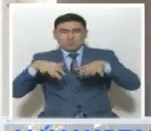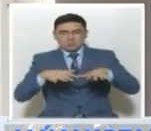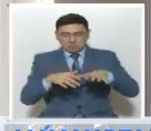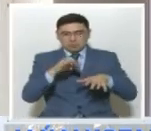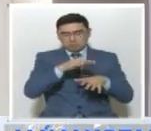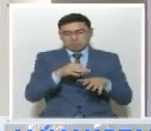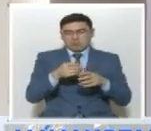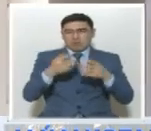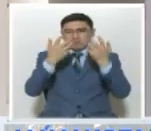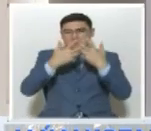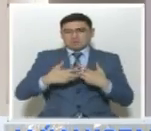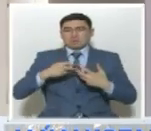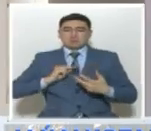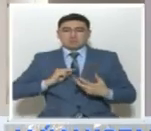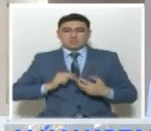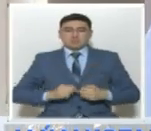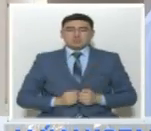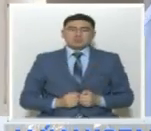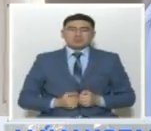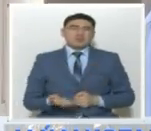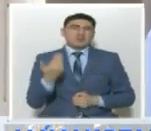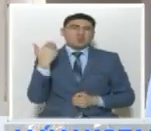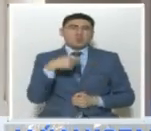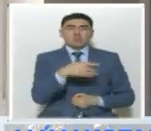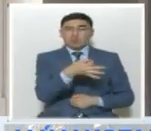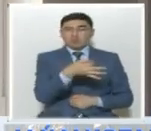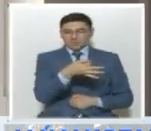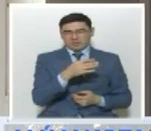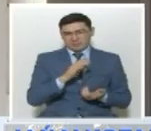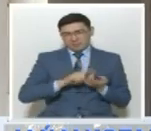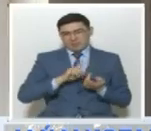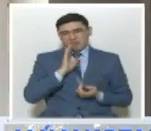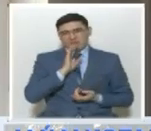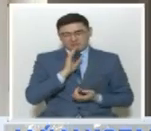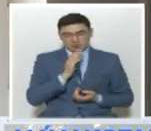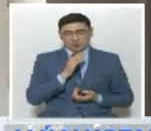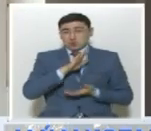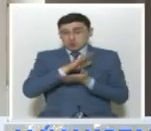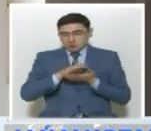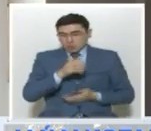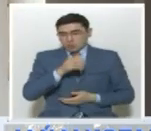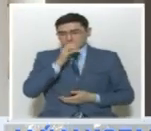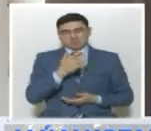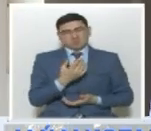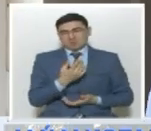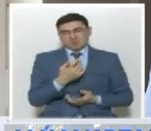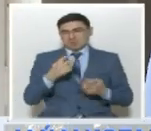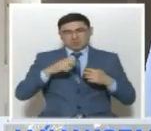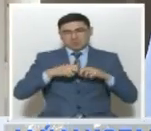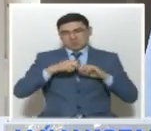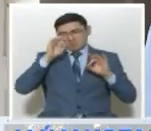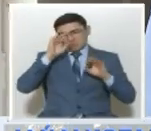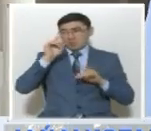басқарады. Раньше на острове Кулалы была большая проблема с питьевой водой. Бұрын Құлалыда ауыз су жоқ болатын. Тек